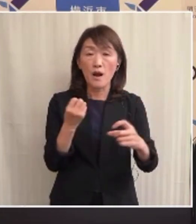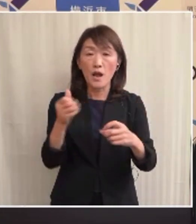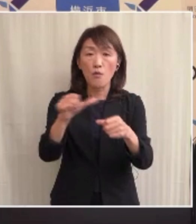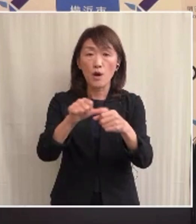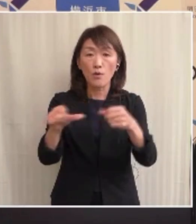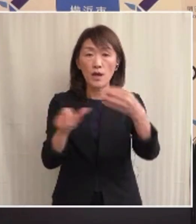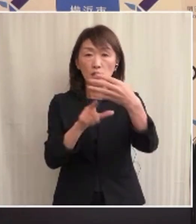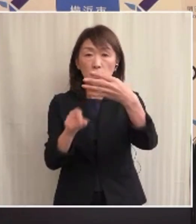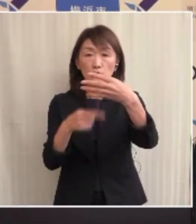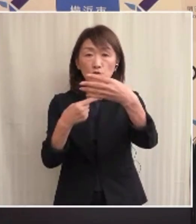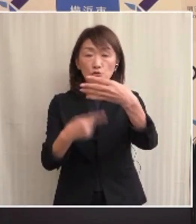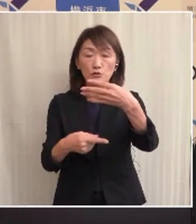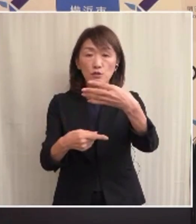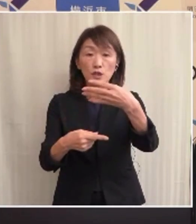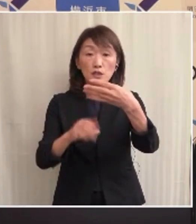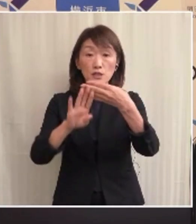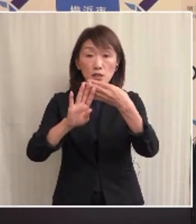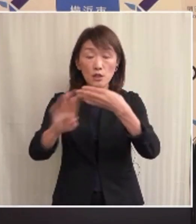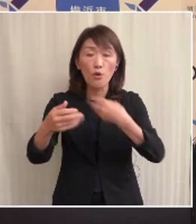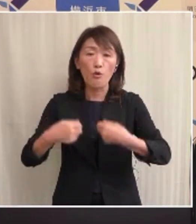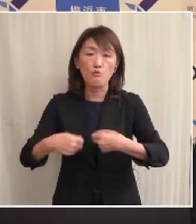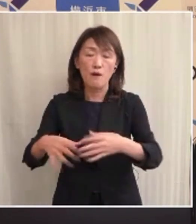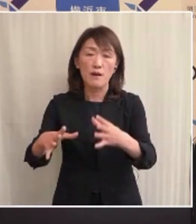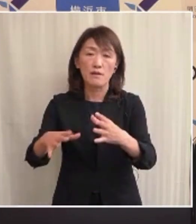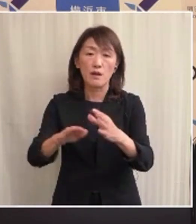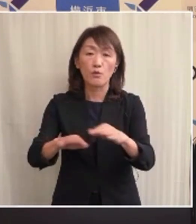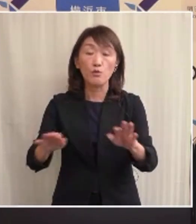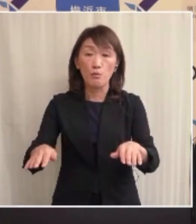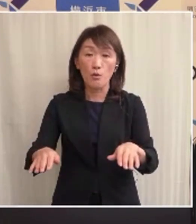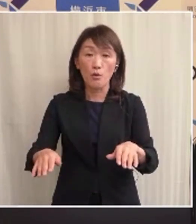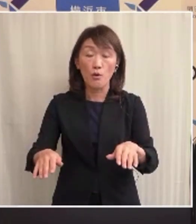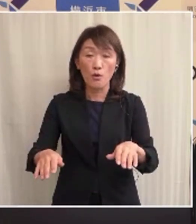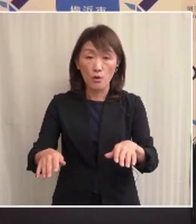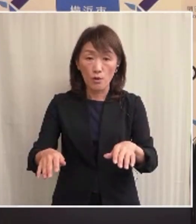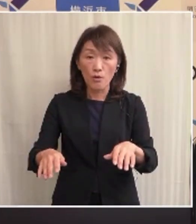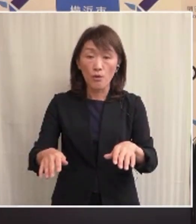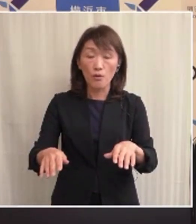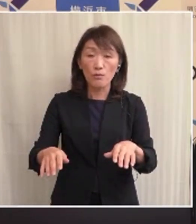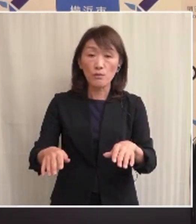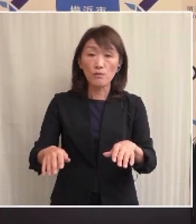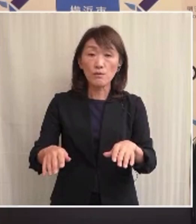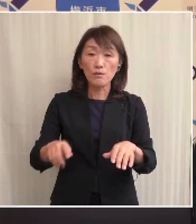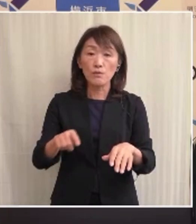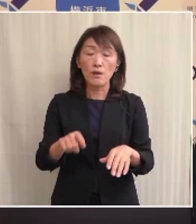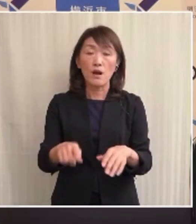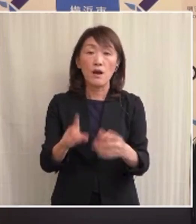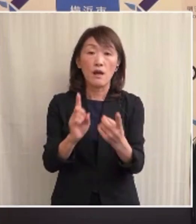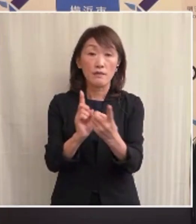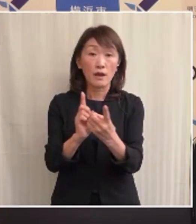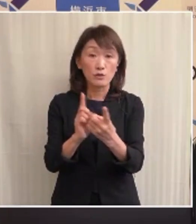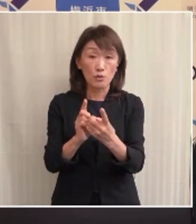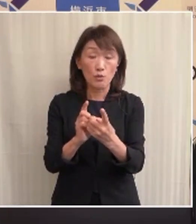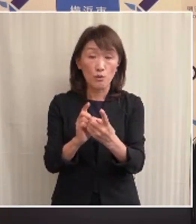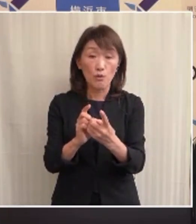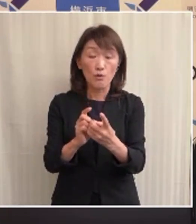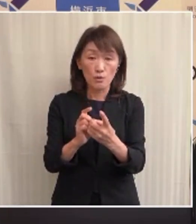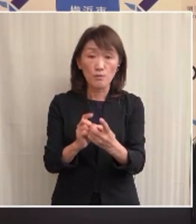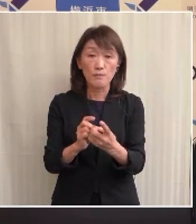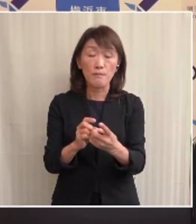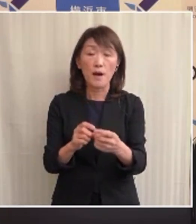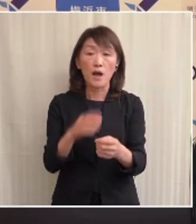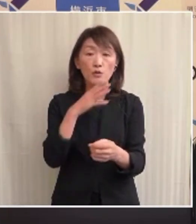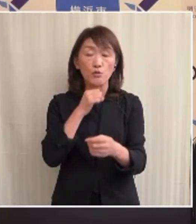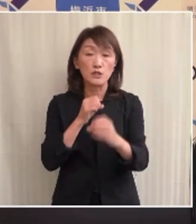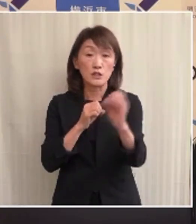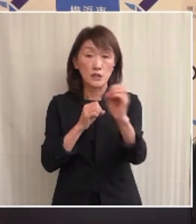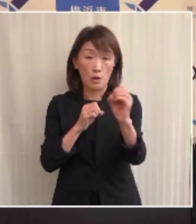5年4月1日以降に生まれたお子さん、つまり今年4月以降ということで、0歳児なんですけど、